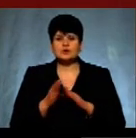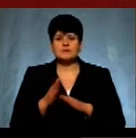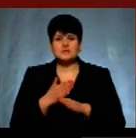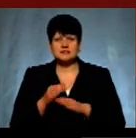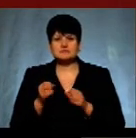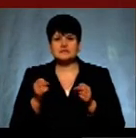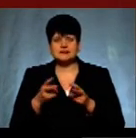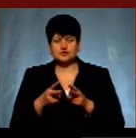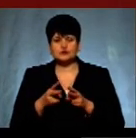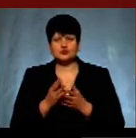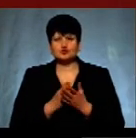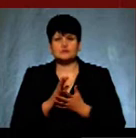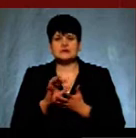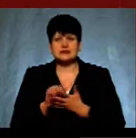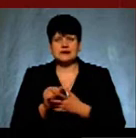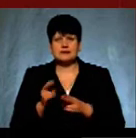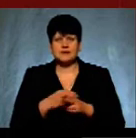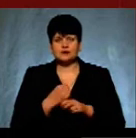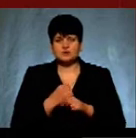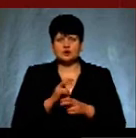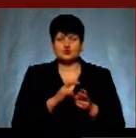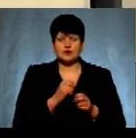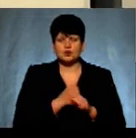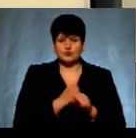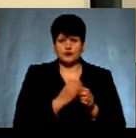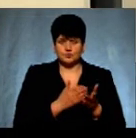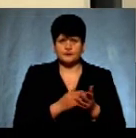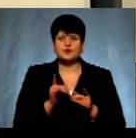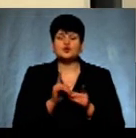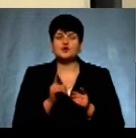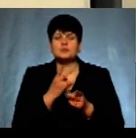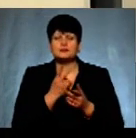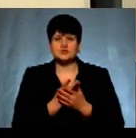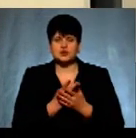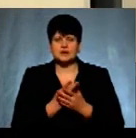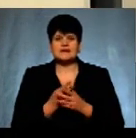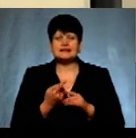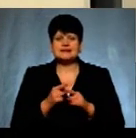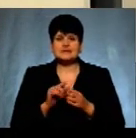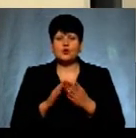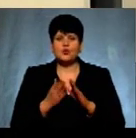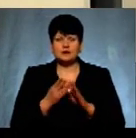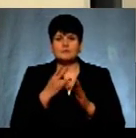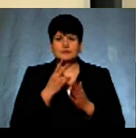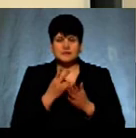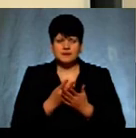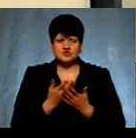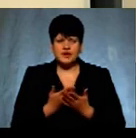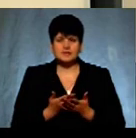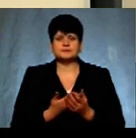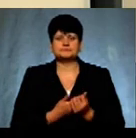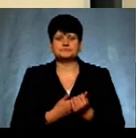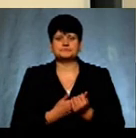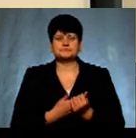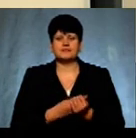зайнятості, кар'єрним радником і безробітним, яка шукає роботу. Що вона передбачає? Ця угода передбачає певні,